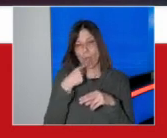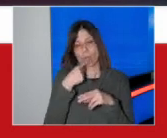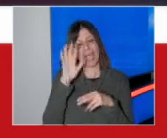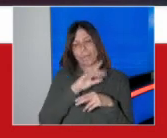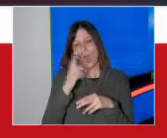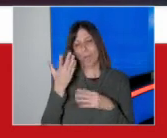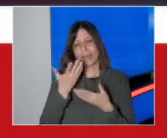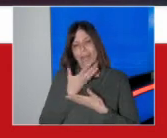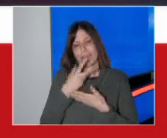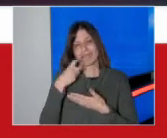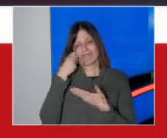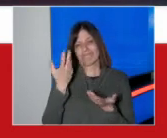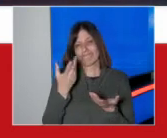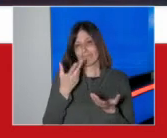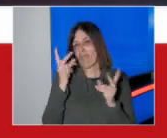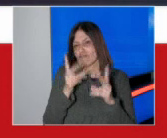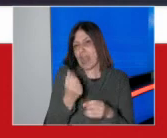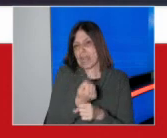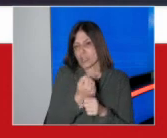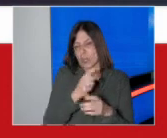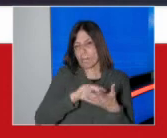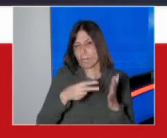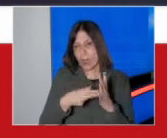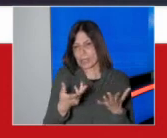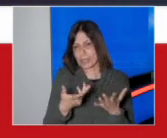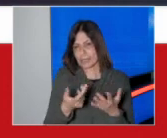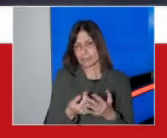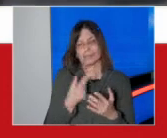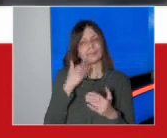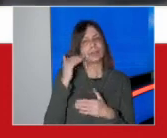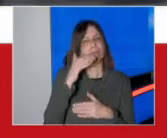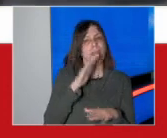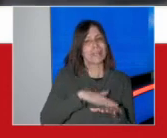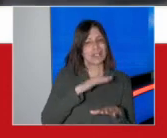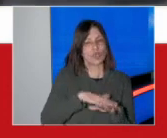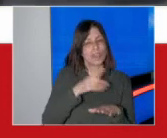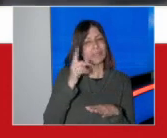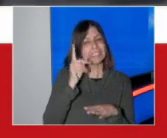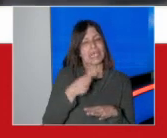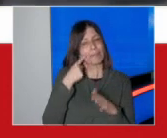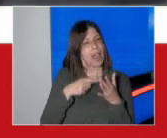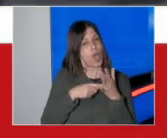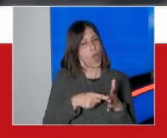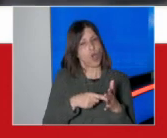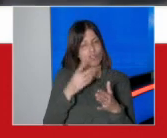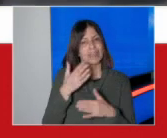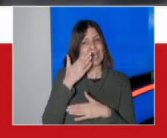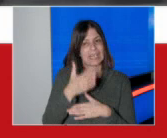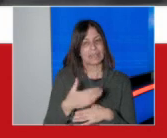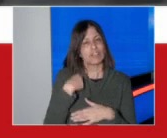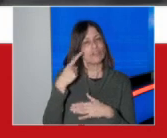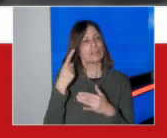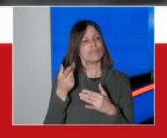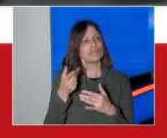גם לא זוכה לדיבידנדים, אז מה אפשר לעשות פוליטית? שוב, ברמה המקצועית הם קודם כל צריכים להראות שהם נכנסים לזה. אני חשבתי